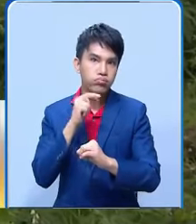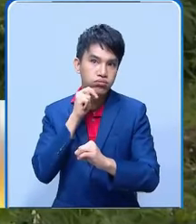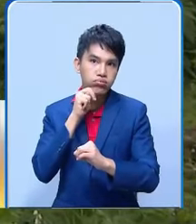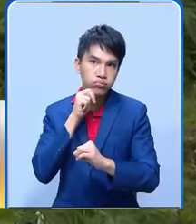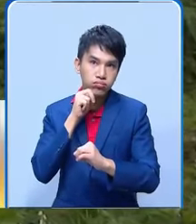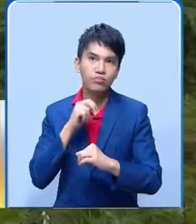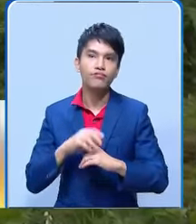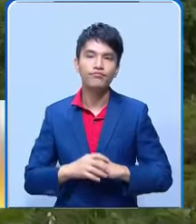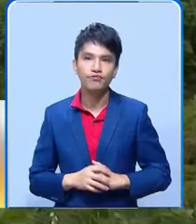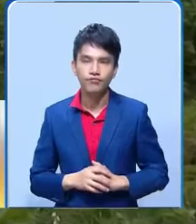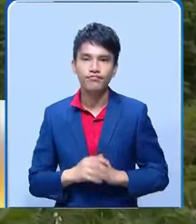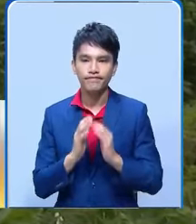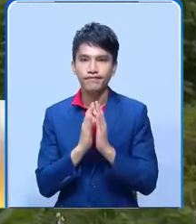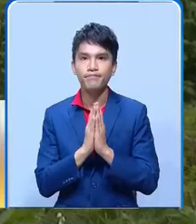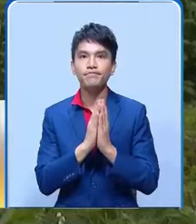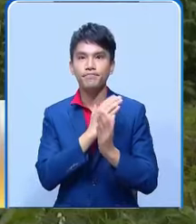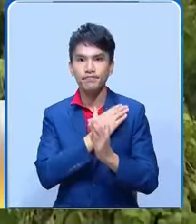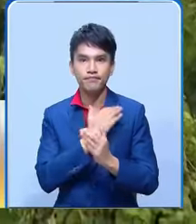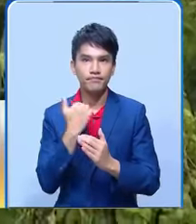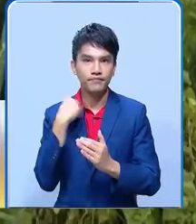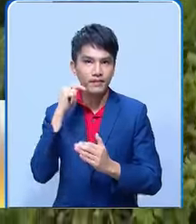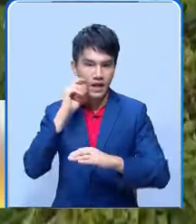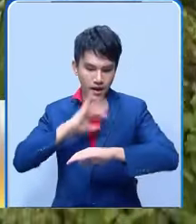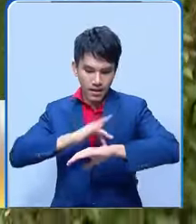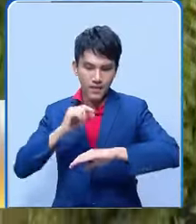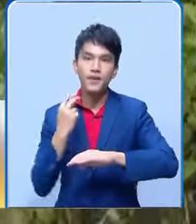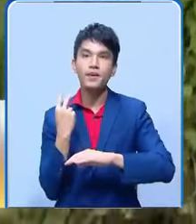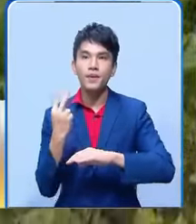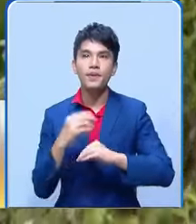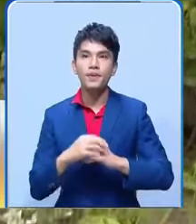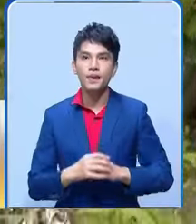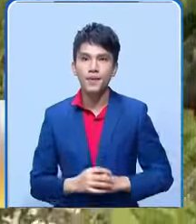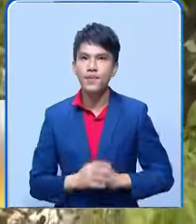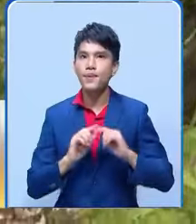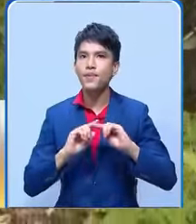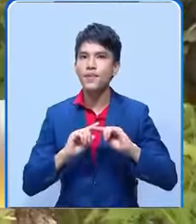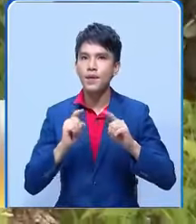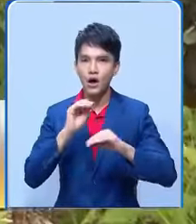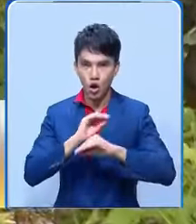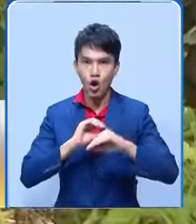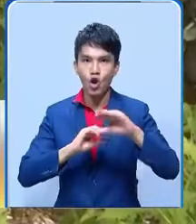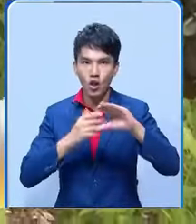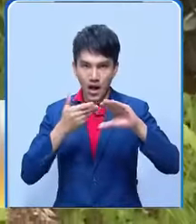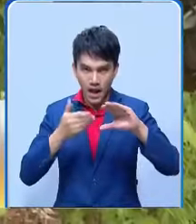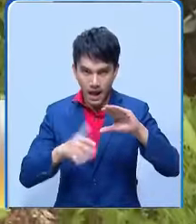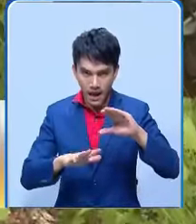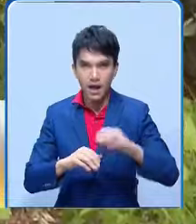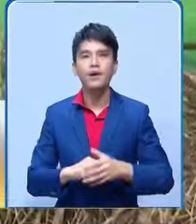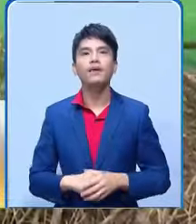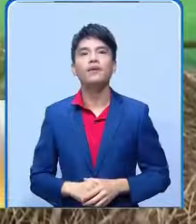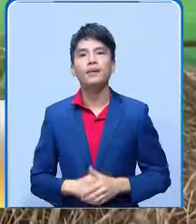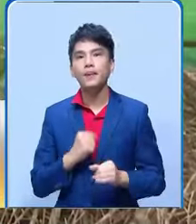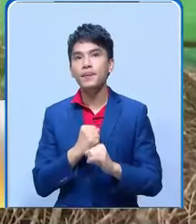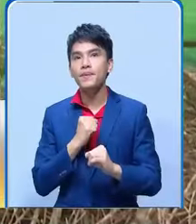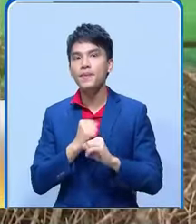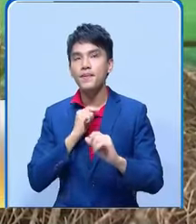เกิดที่ด้านหลังองค์พระอะค่ะพบร่องน้ำธรรมชาติ2ร่องด้วยกันแต่เมื่อมีการก่อสร้างแล้วก็มีการปรับพื้นที่อะค่ะ